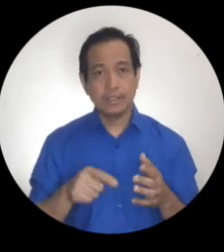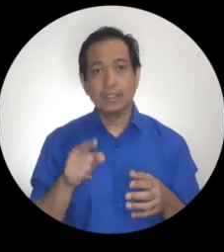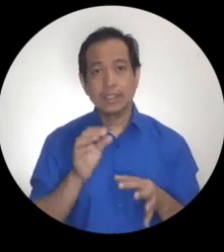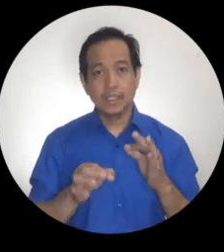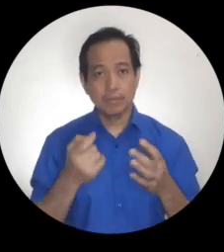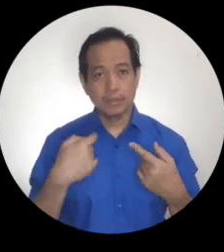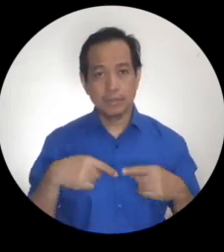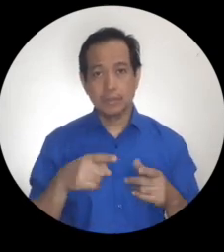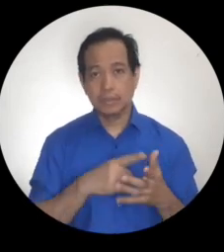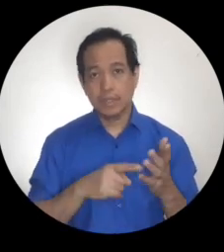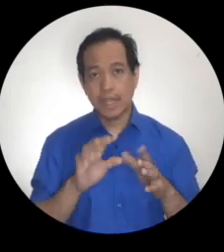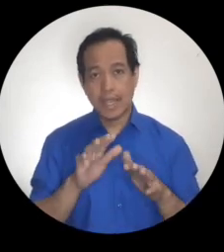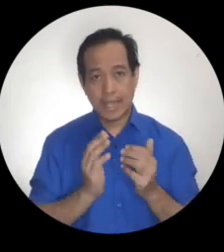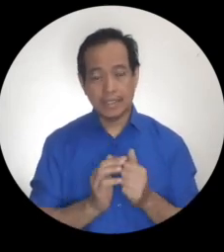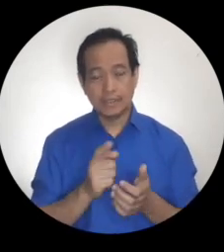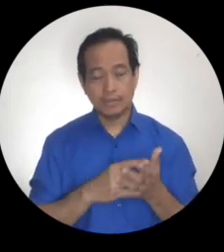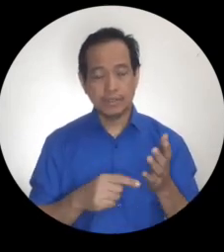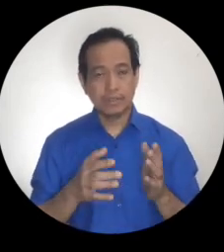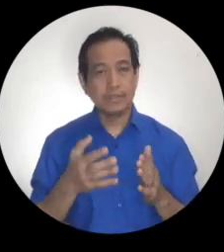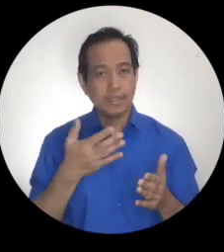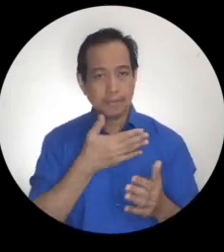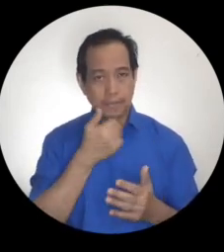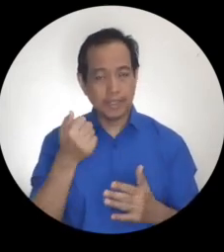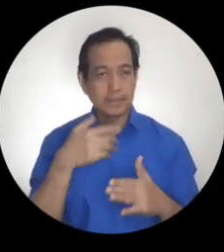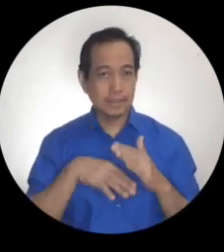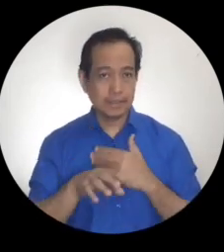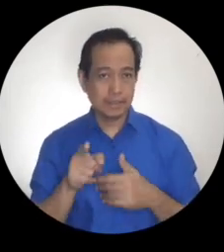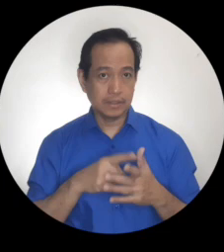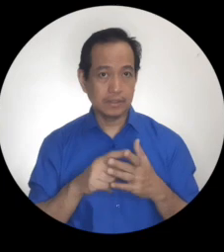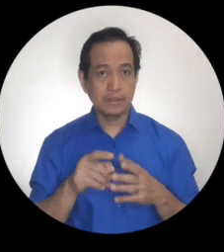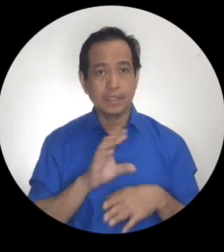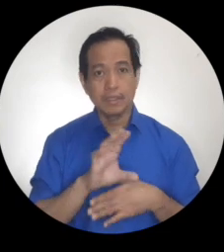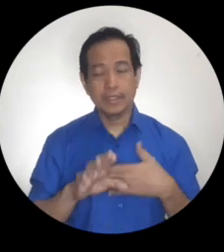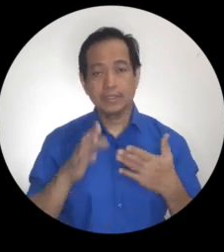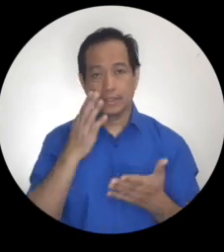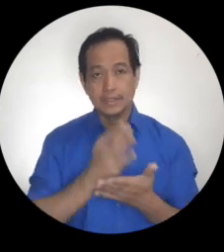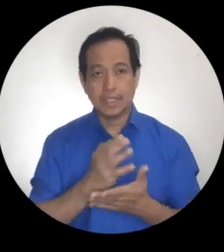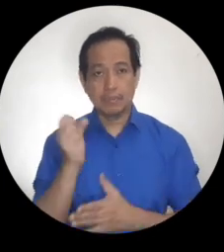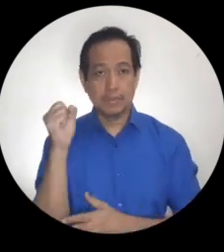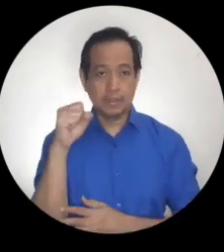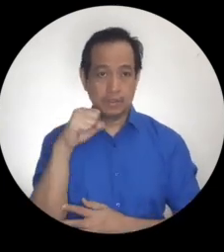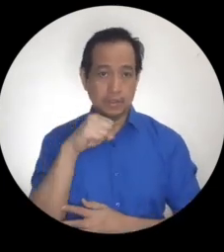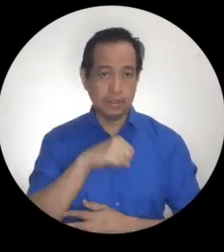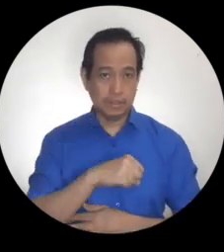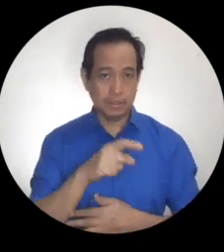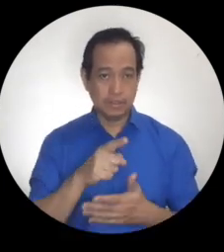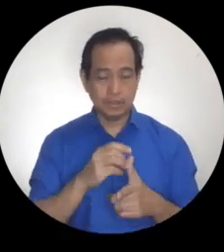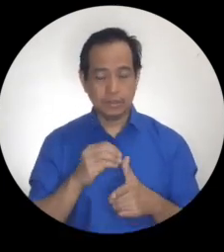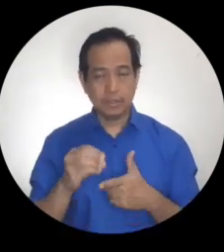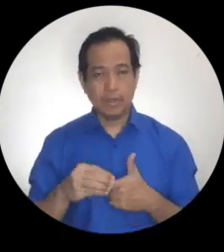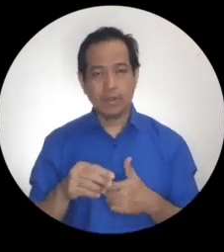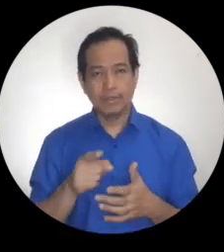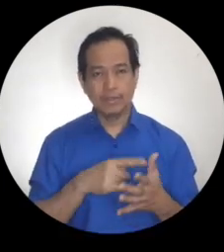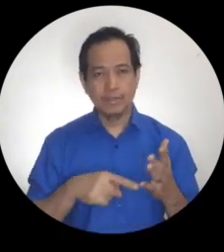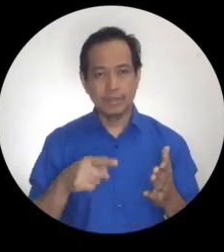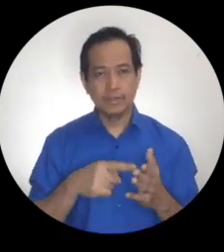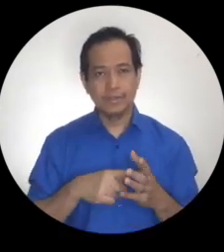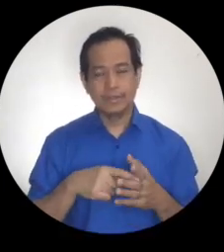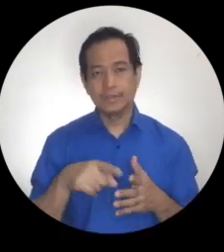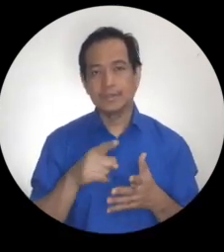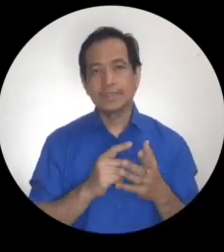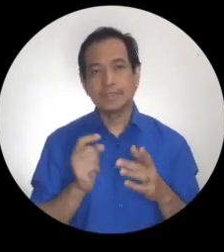only other, if you're going to ask what's the only way to completely stop the scoliosis or